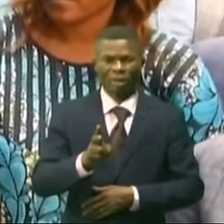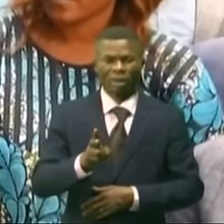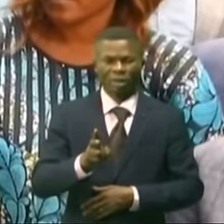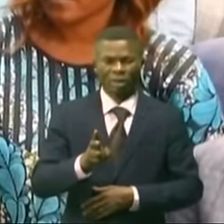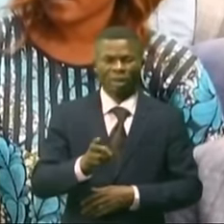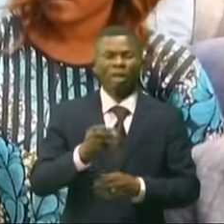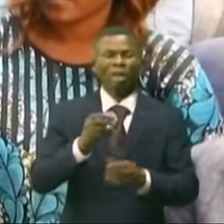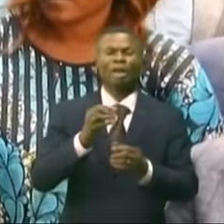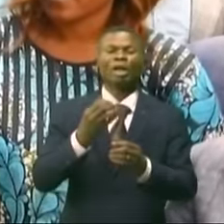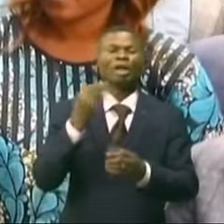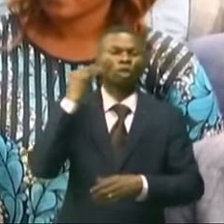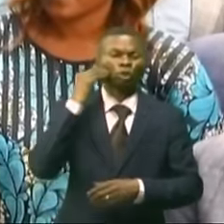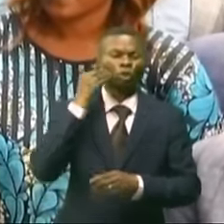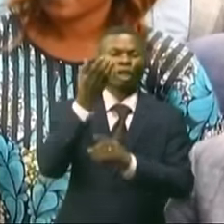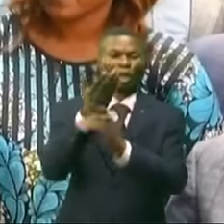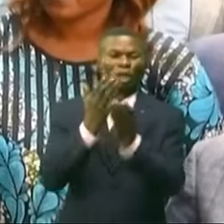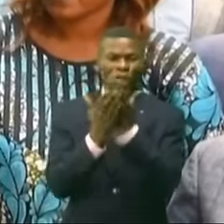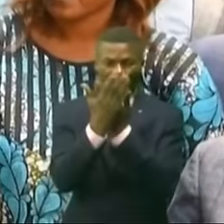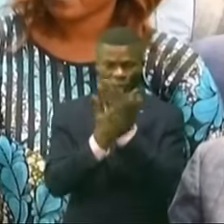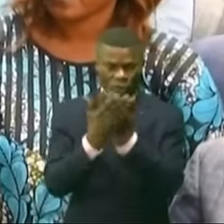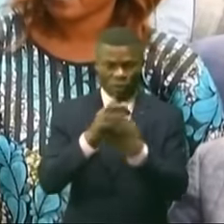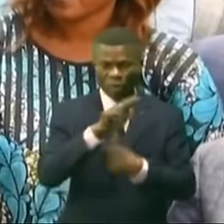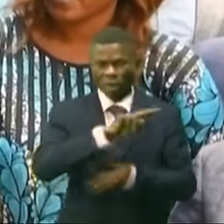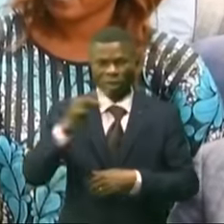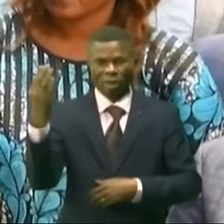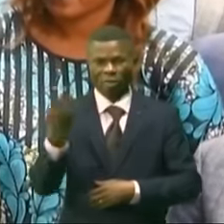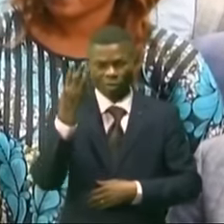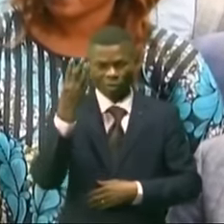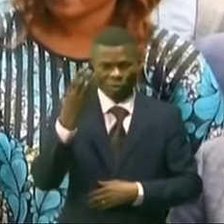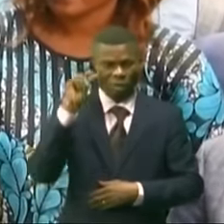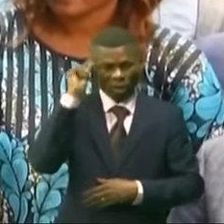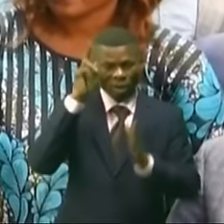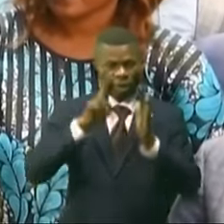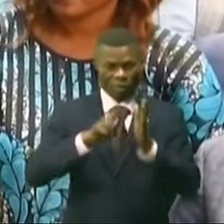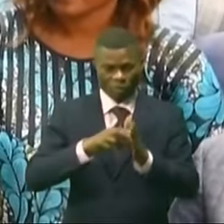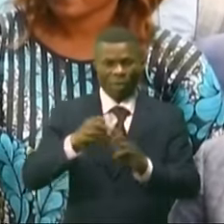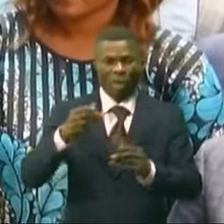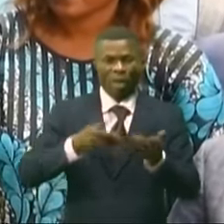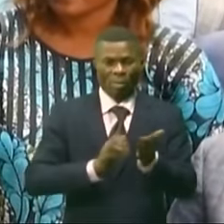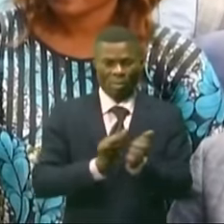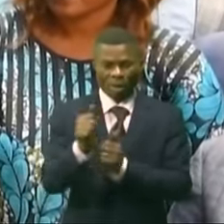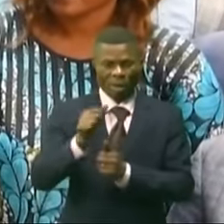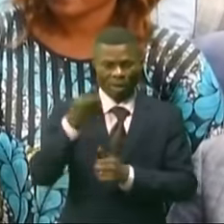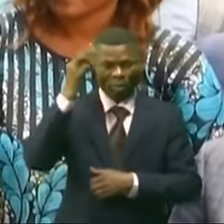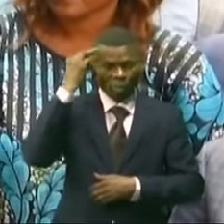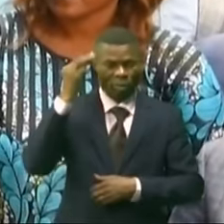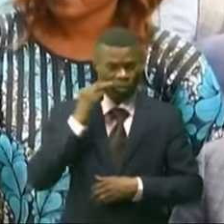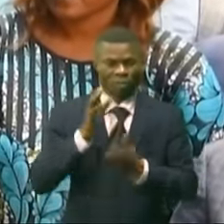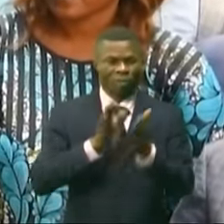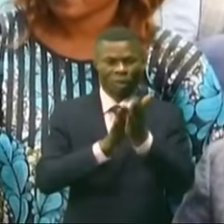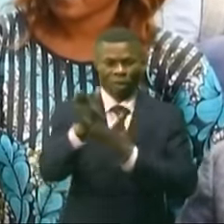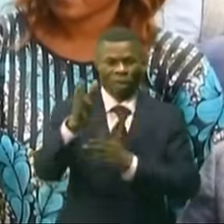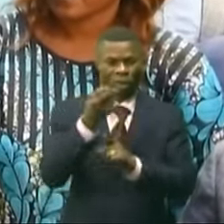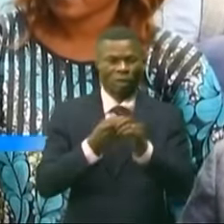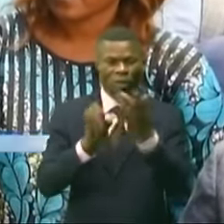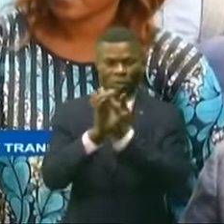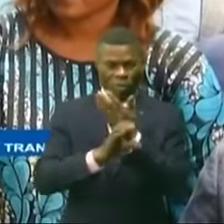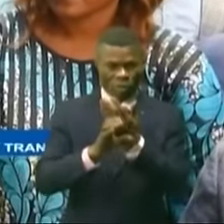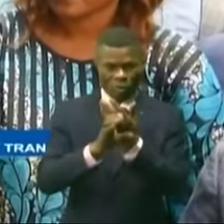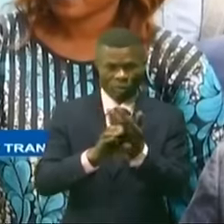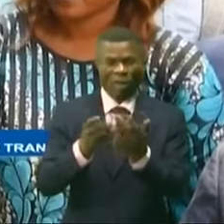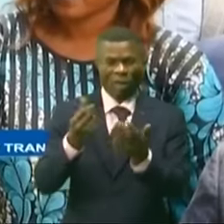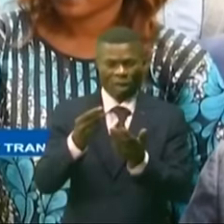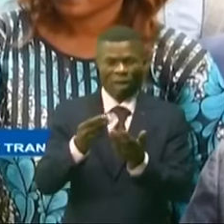juillet 2024 et le gouvernement par le billet de son Excellence a promis que au plus tard le 15 août les frais de